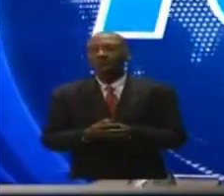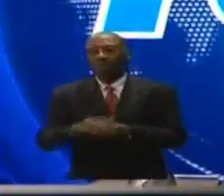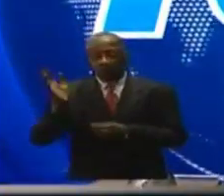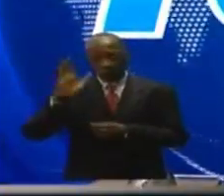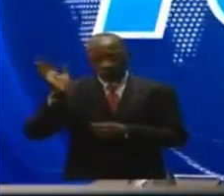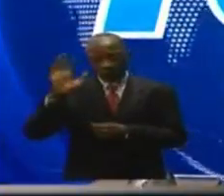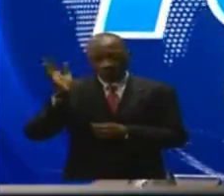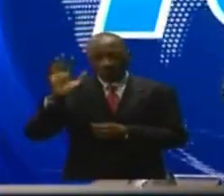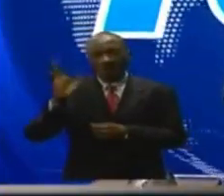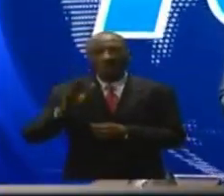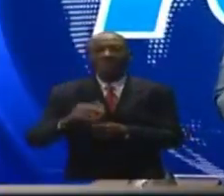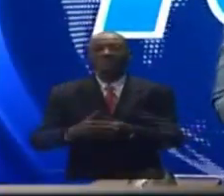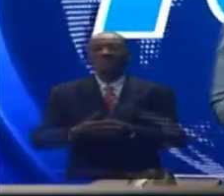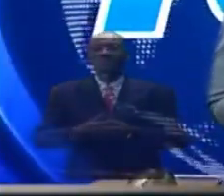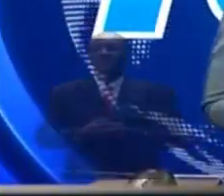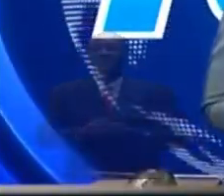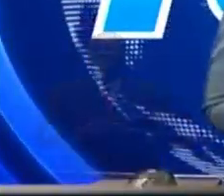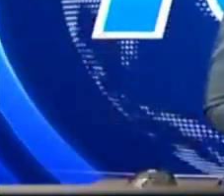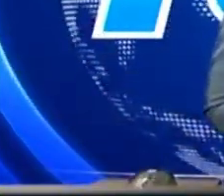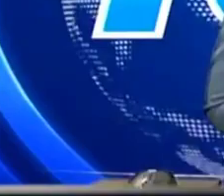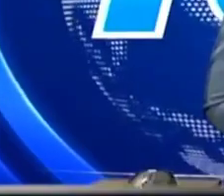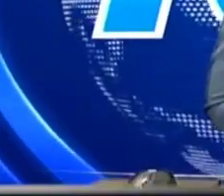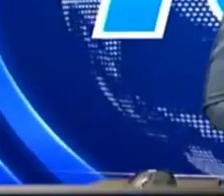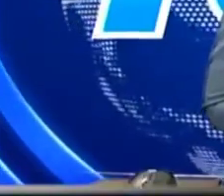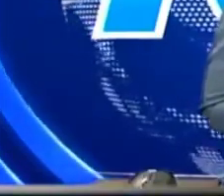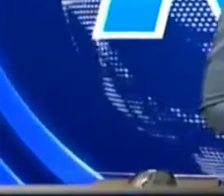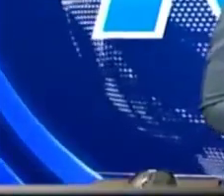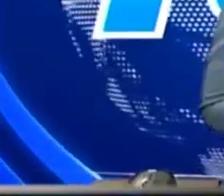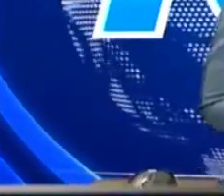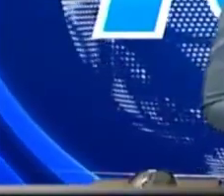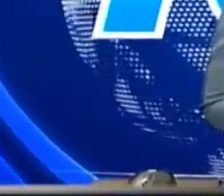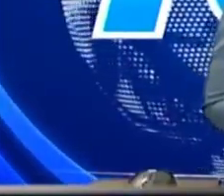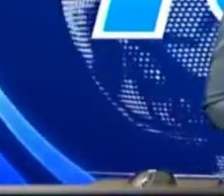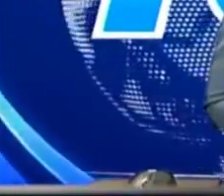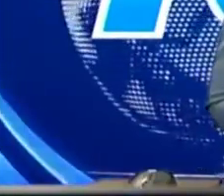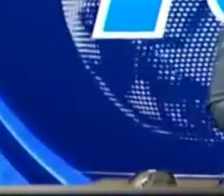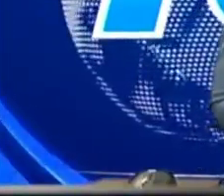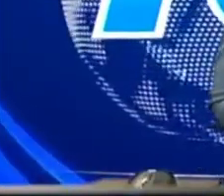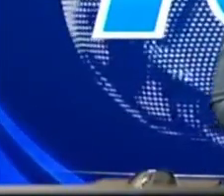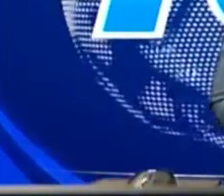rédaction. Merci aussi à vous qui nous suivent depuis Dakar au Sénégal sur la RTNC.cd. À bientôt.